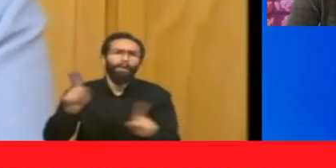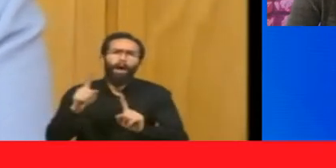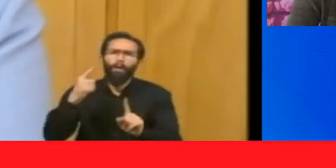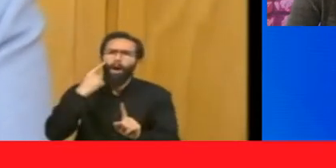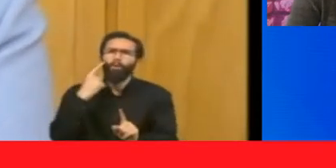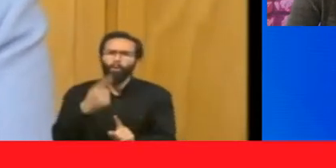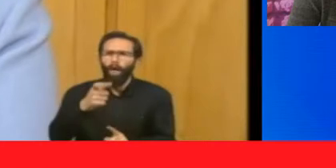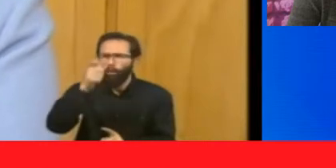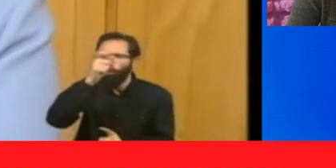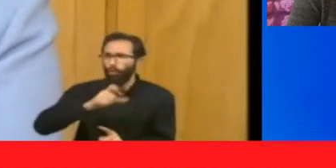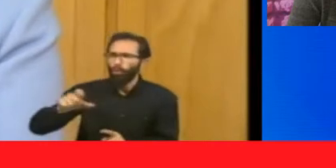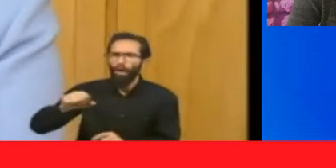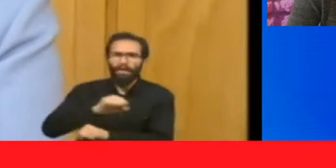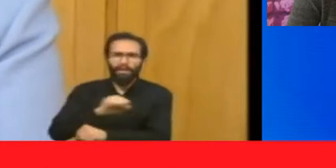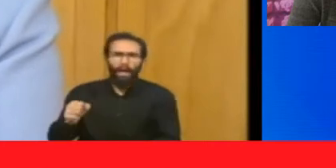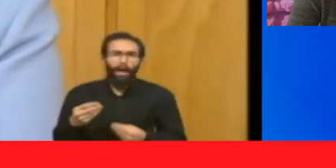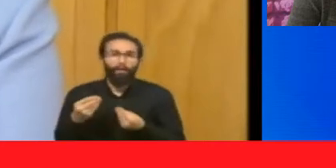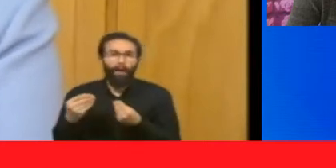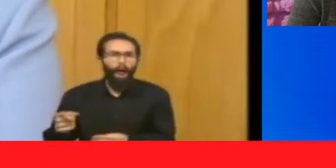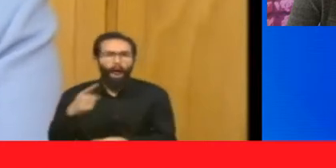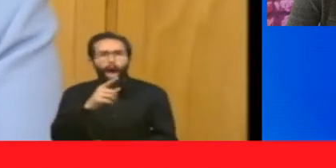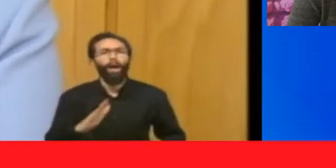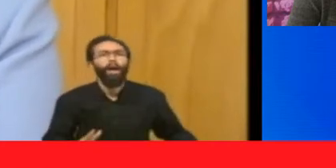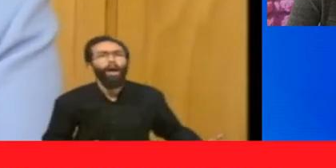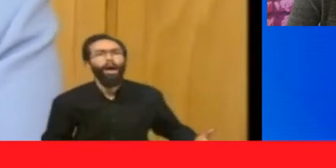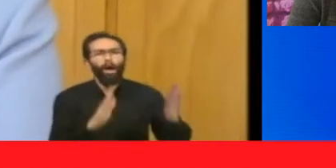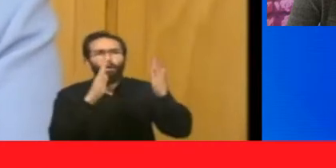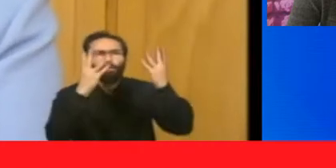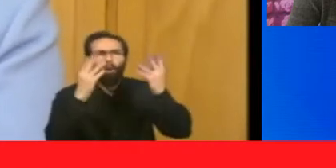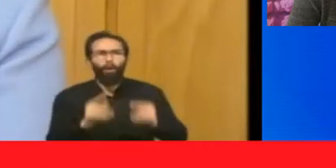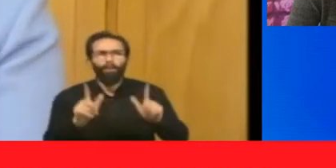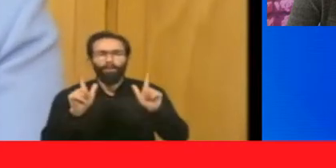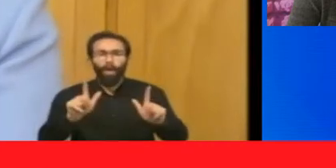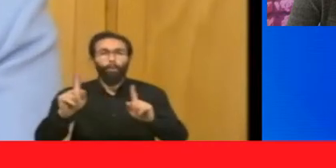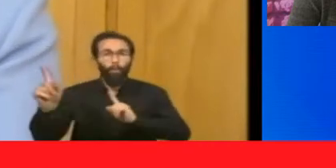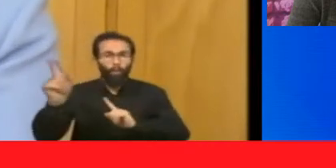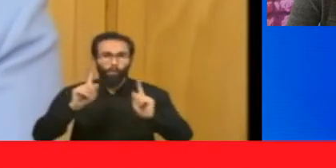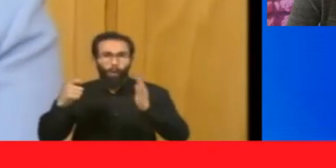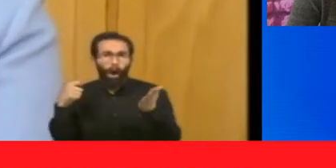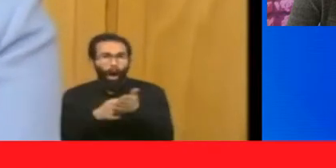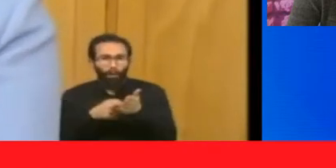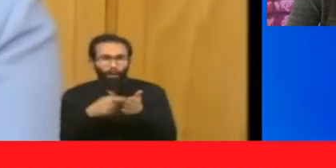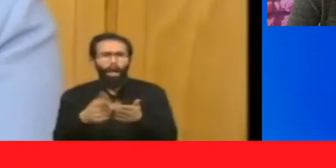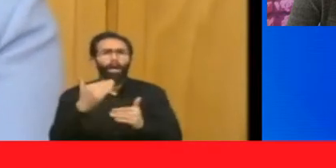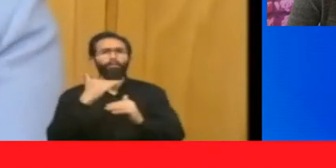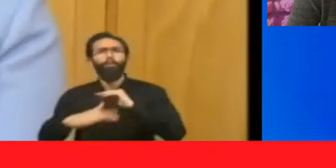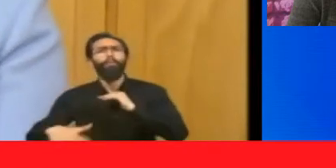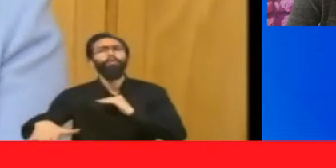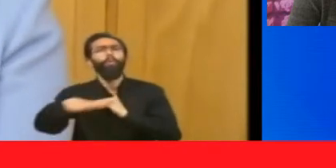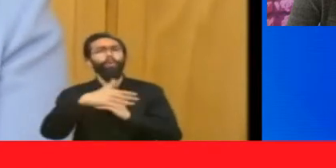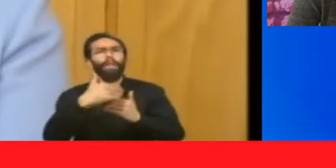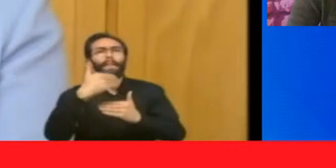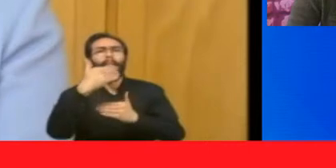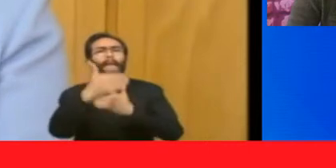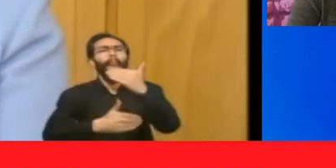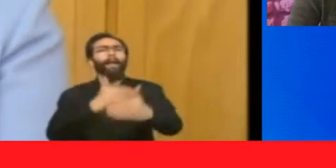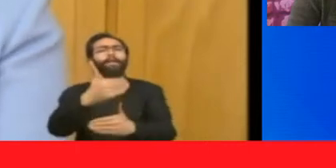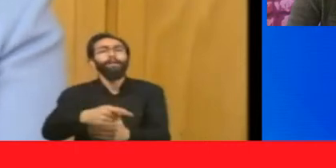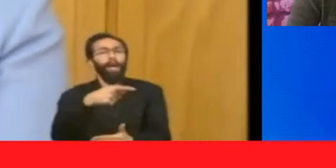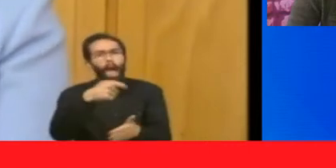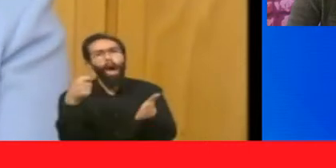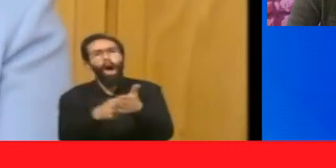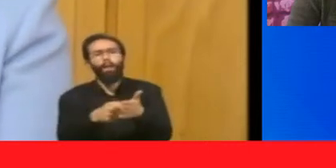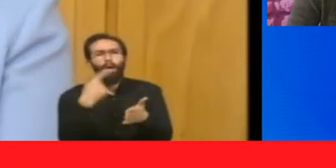karşısında cesaretle durmalıdır. Hukuk adına, toplumun geleceği adına, demokratik Türkiye